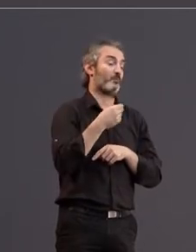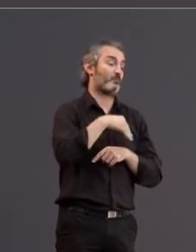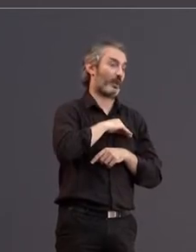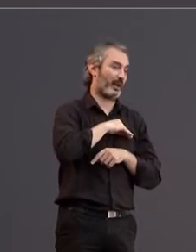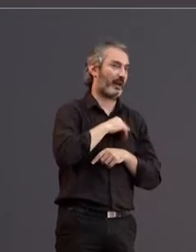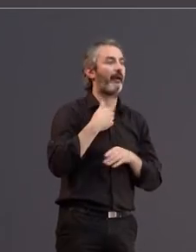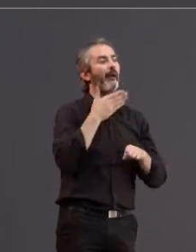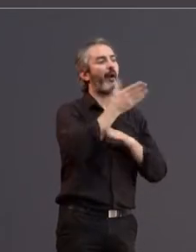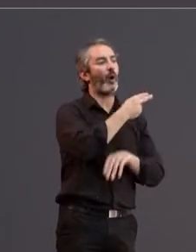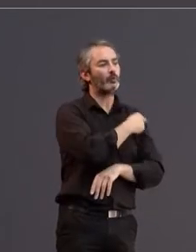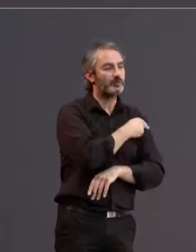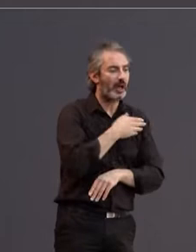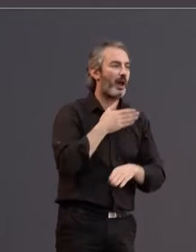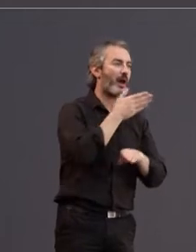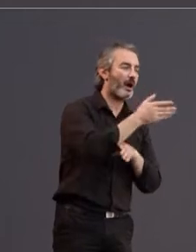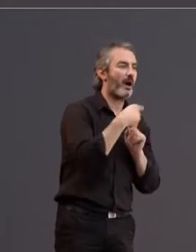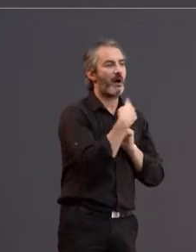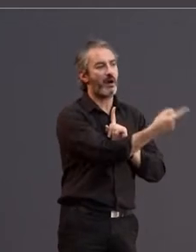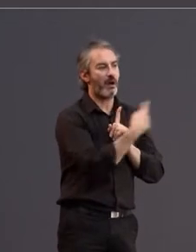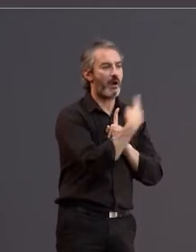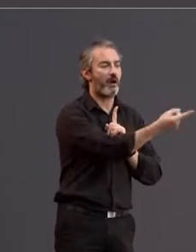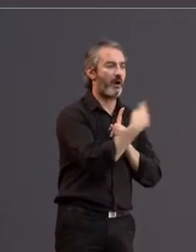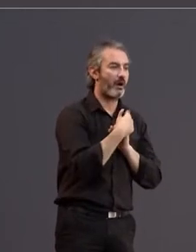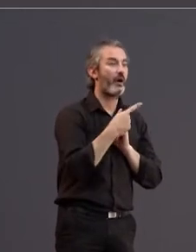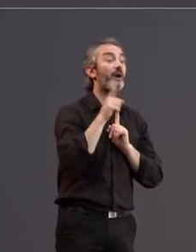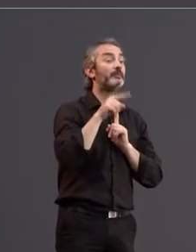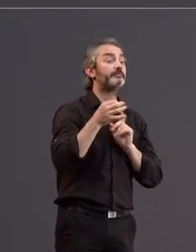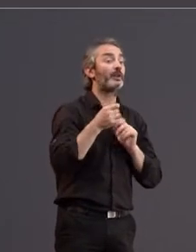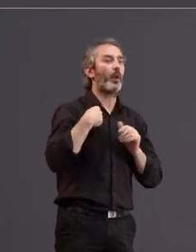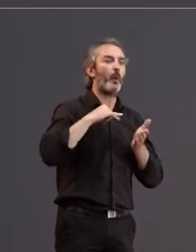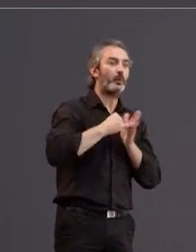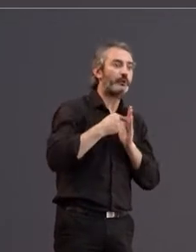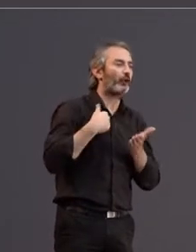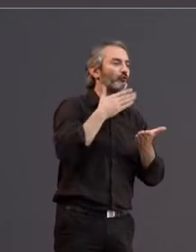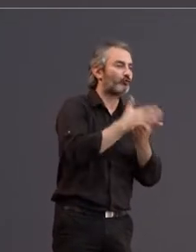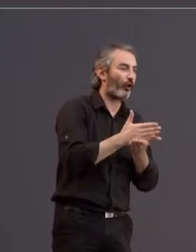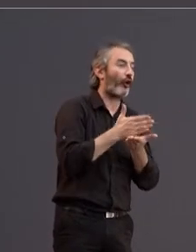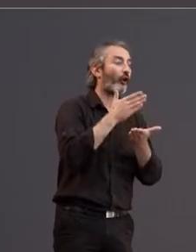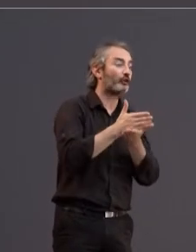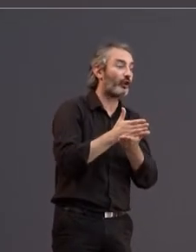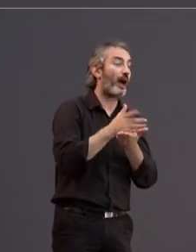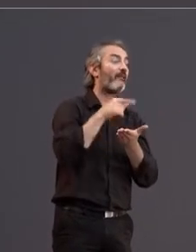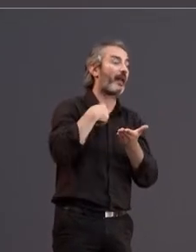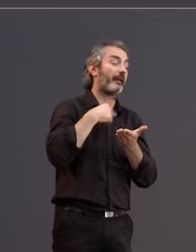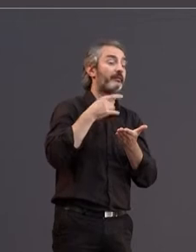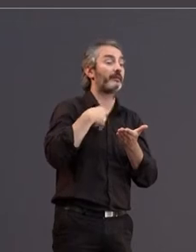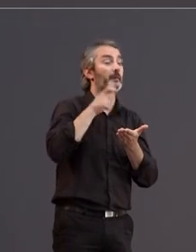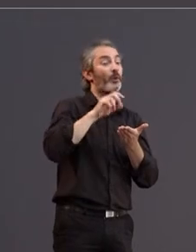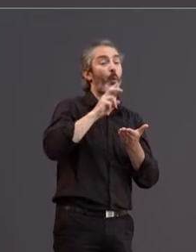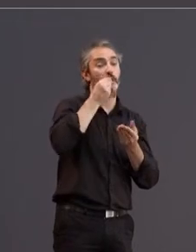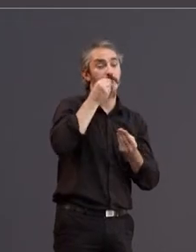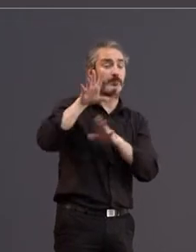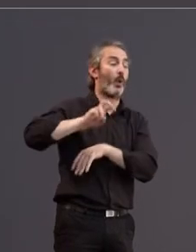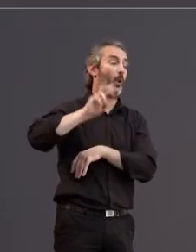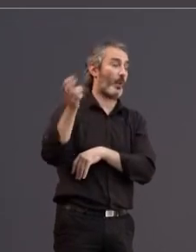Havíem d'anar a l'hospital, a correcuita, hi va haver molts imprevistos, oi? Tenia projectes a mitges que van haver de ser reassignats o que van quedar una